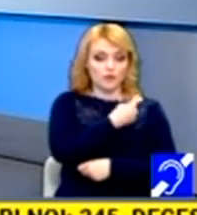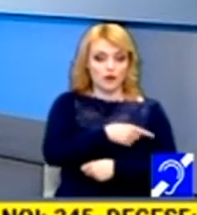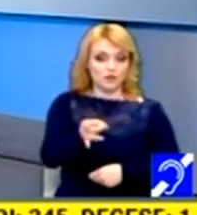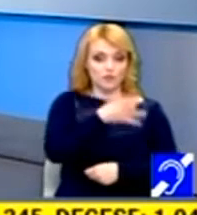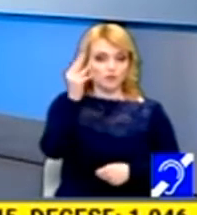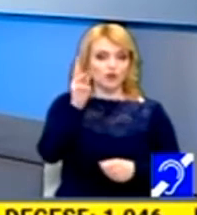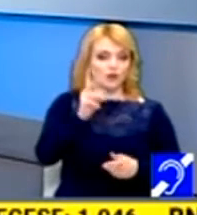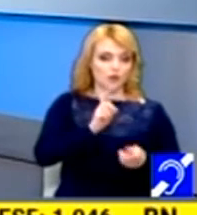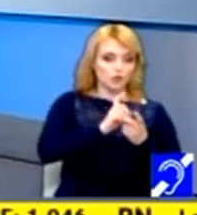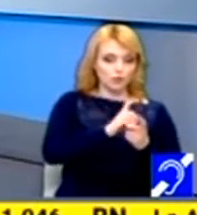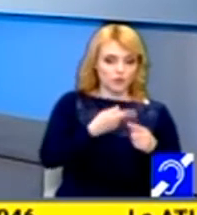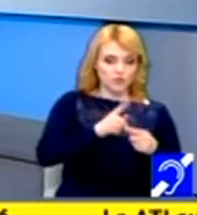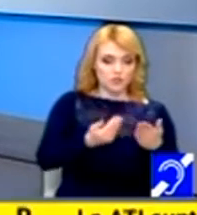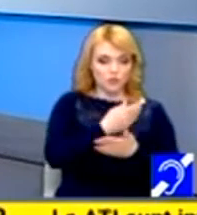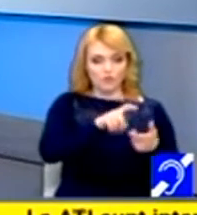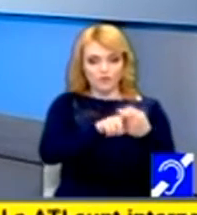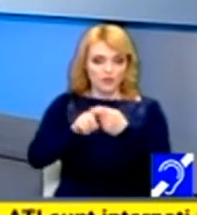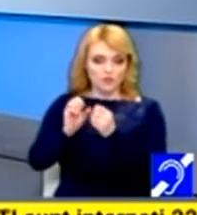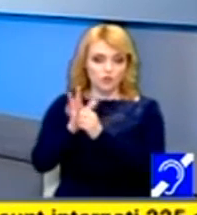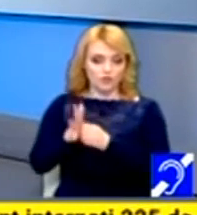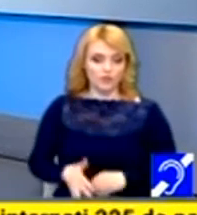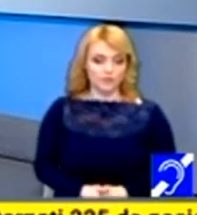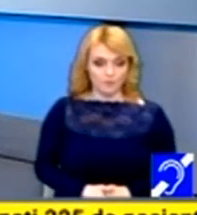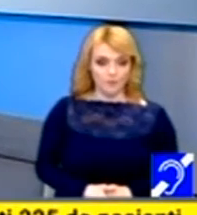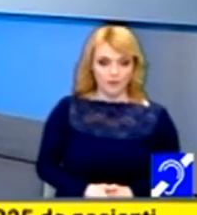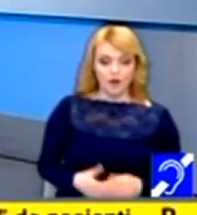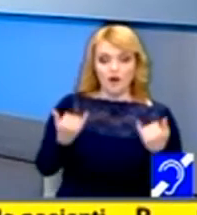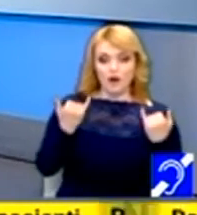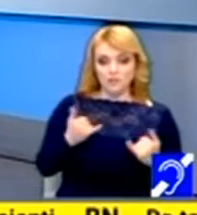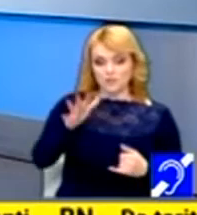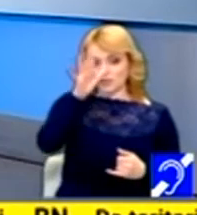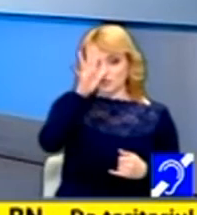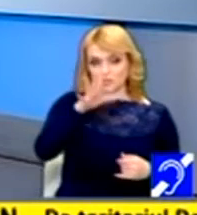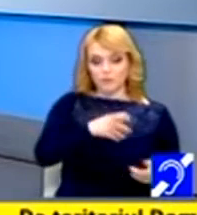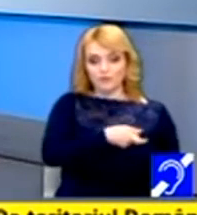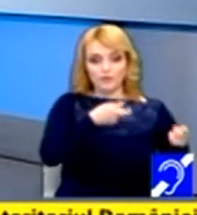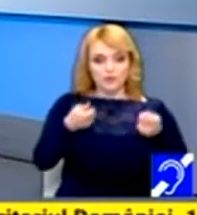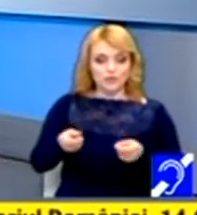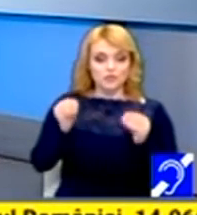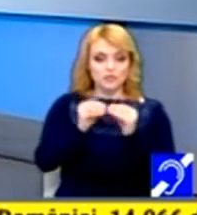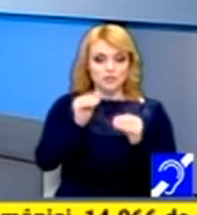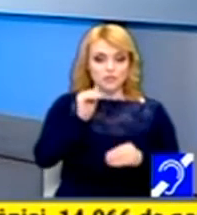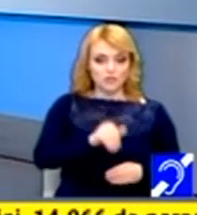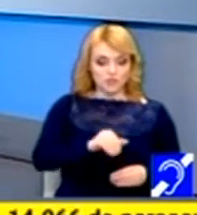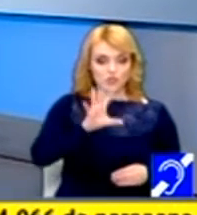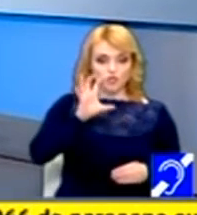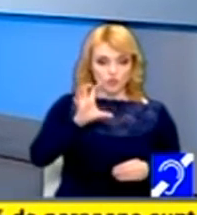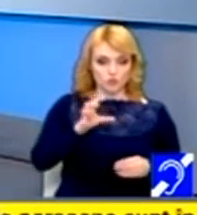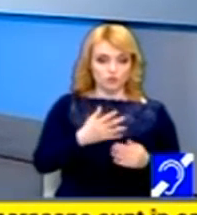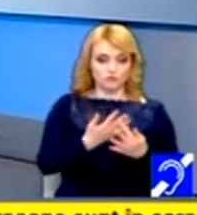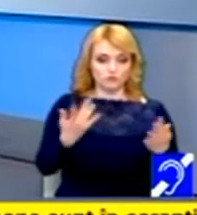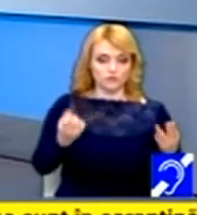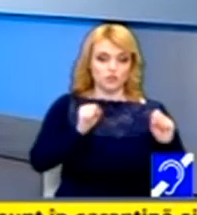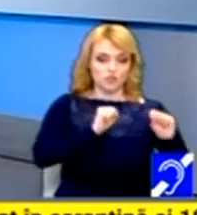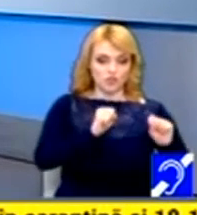luptă în prima linie împotriva pandemiei COVID-19. Astăzi la Chișinău au ajuns 10.500 de viziere de